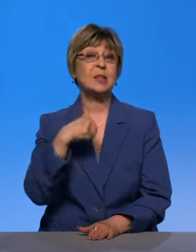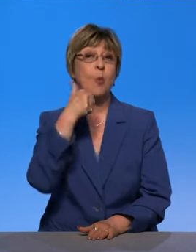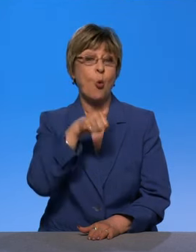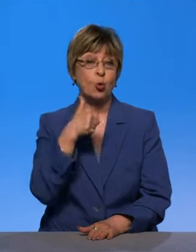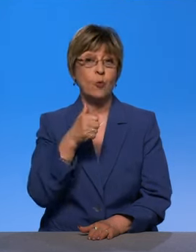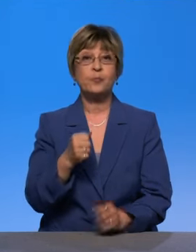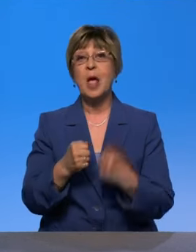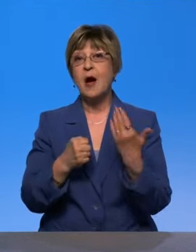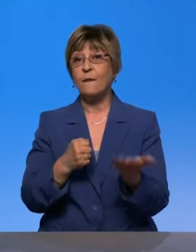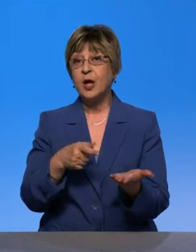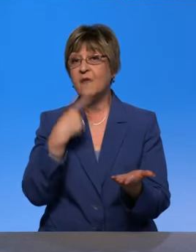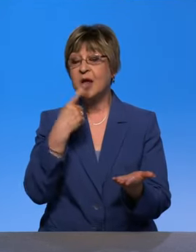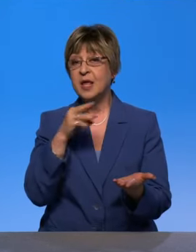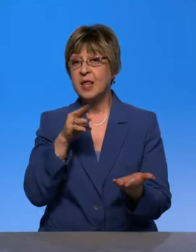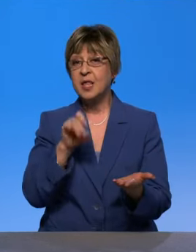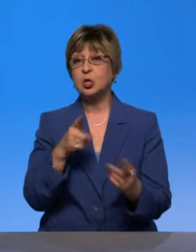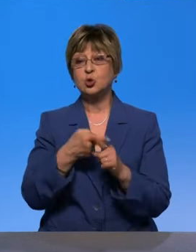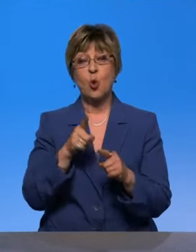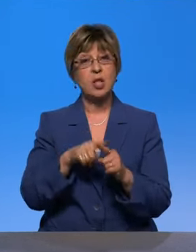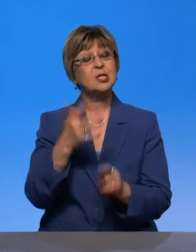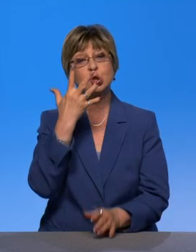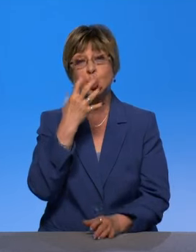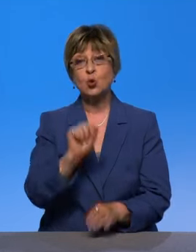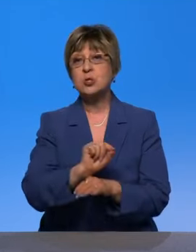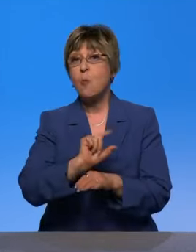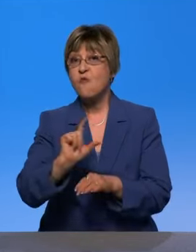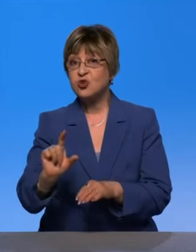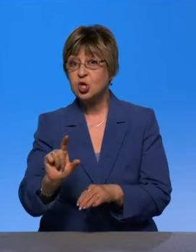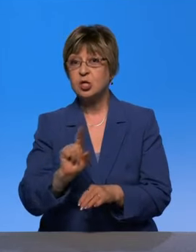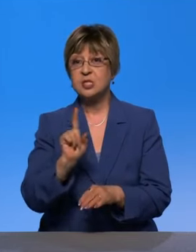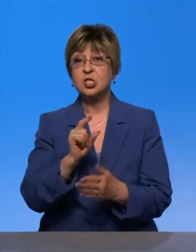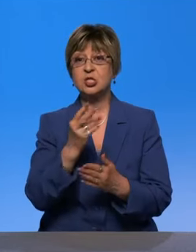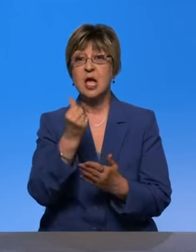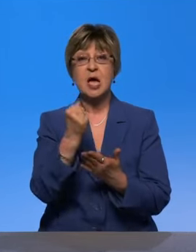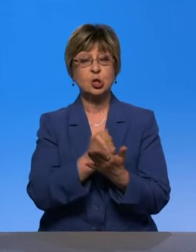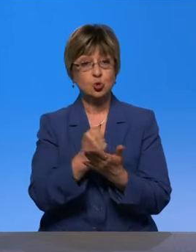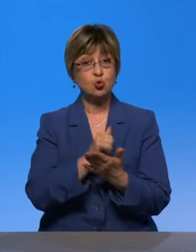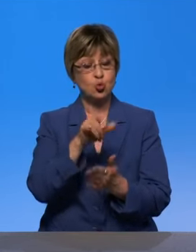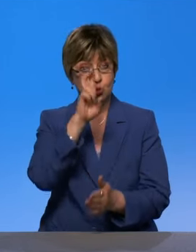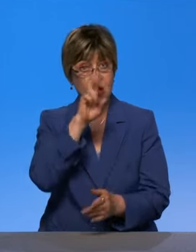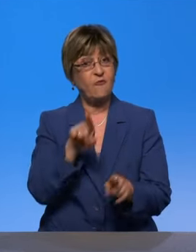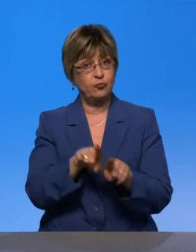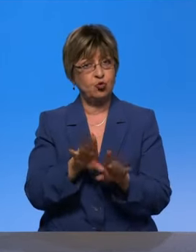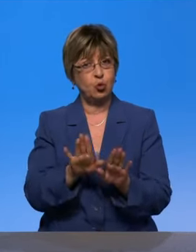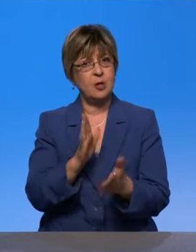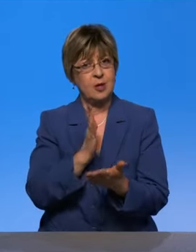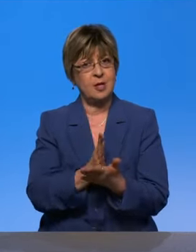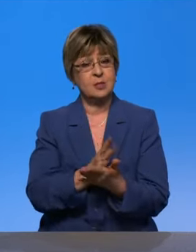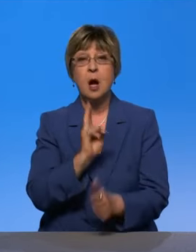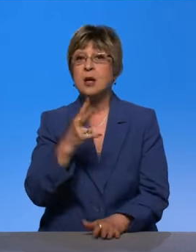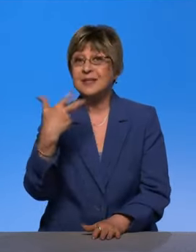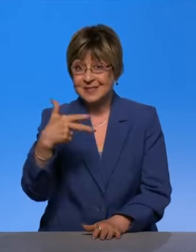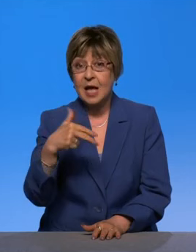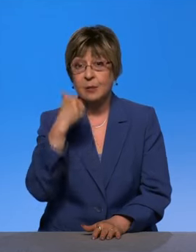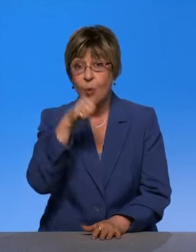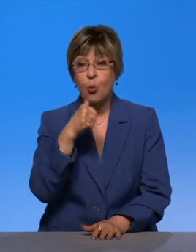говорите о том, что действительно серьезное такое повышение. Получается, что ресурсы государства для этого все-таки есть. Ну, к 30-му году, у